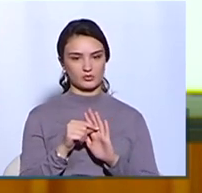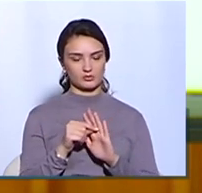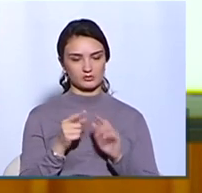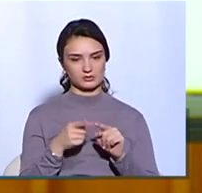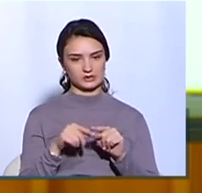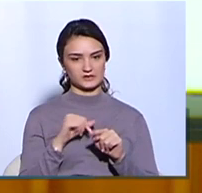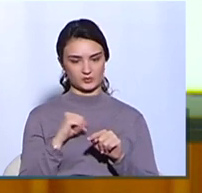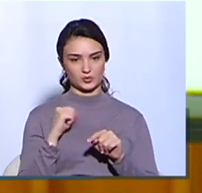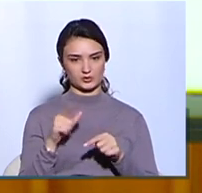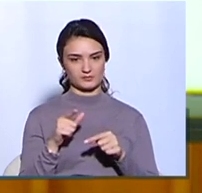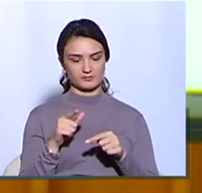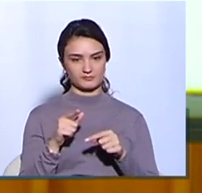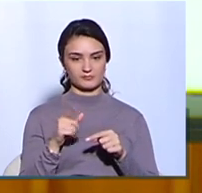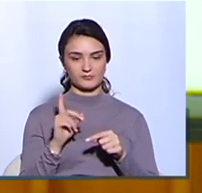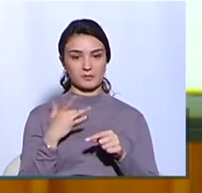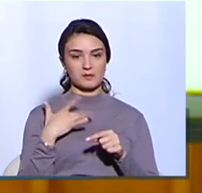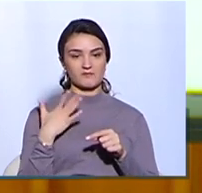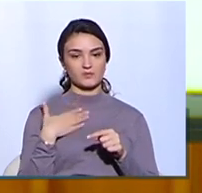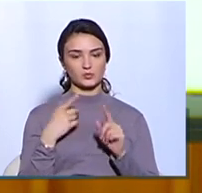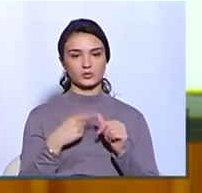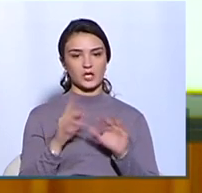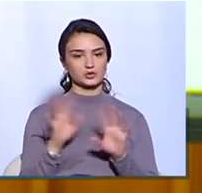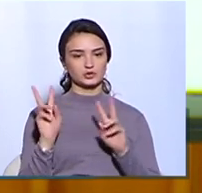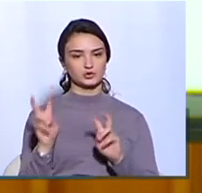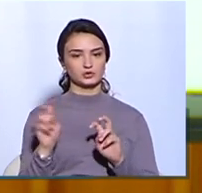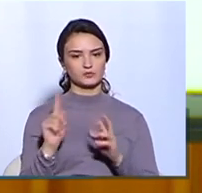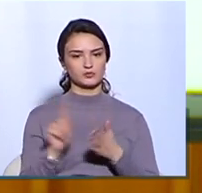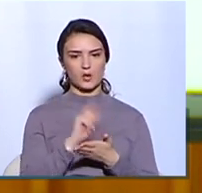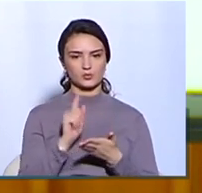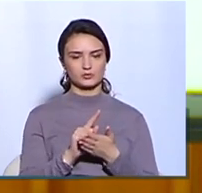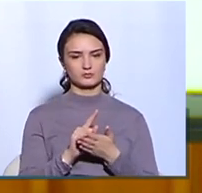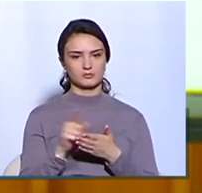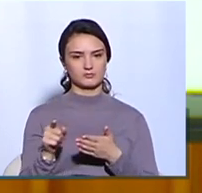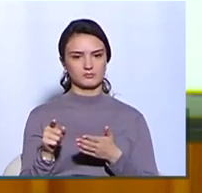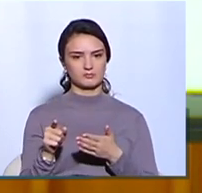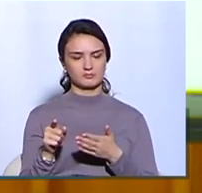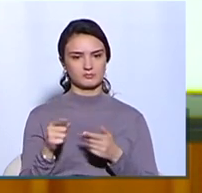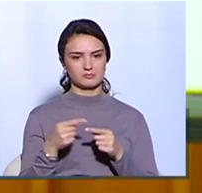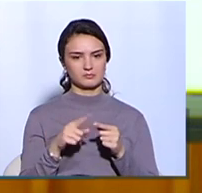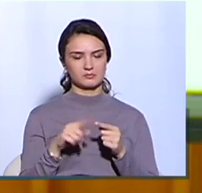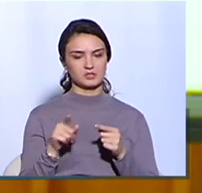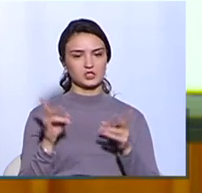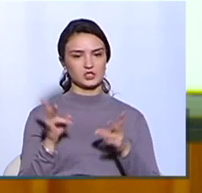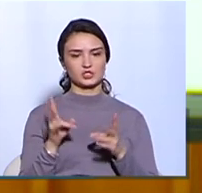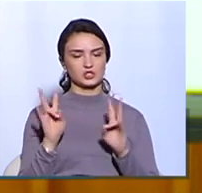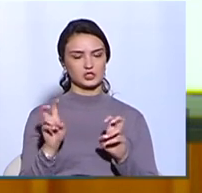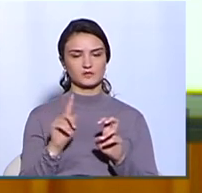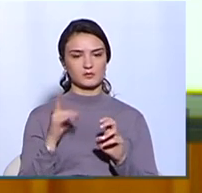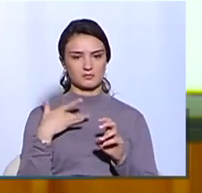იგი თვითონ გენეტიკური. მემკვიდრული ეს იმას არ ნიშნავს, რომ აუცილებლი მემკვიდრული ნიშნავს, რომ მას